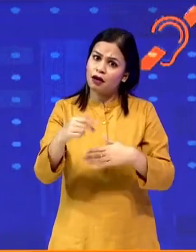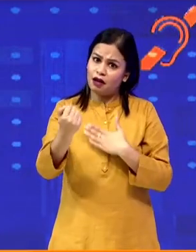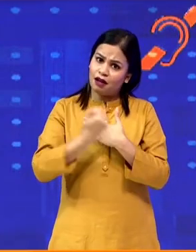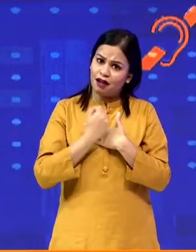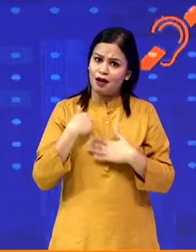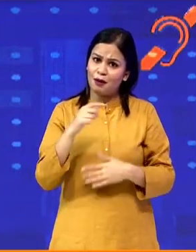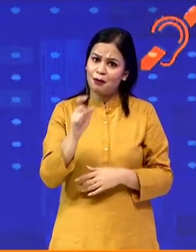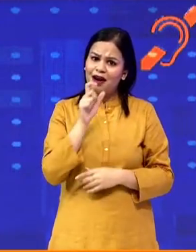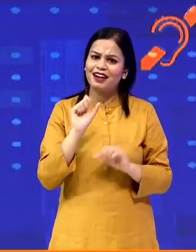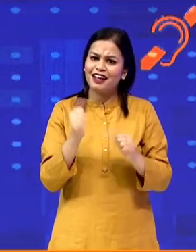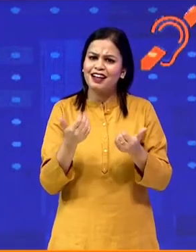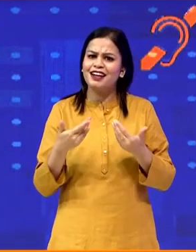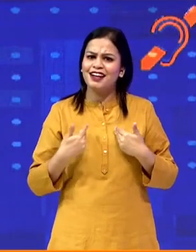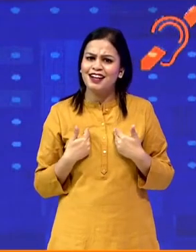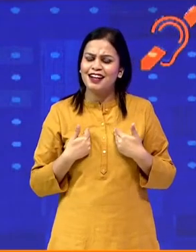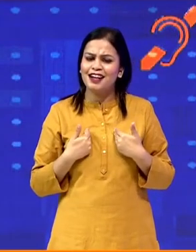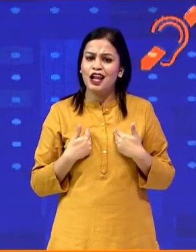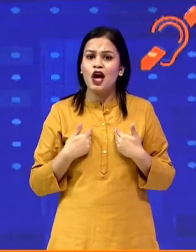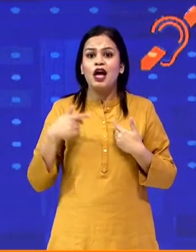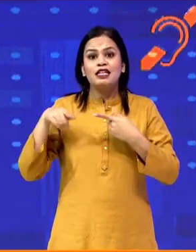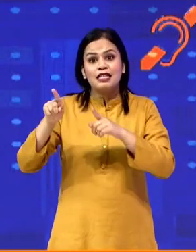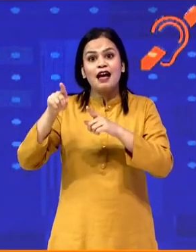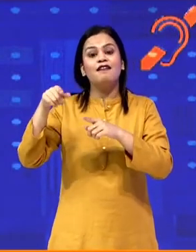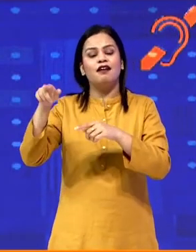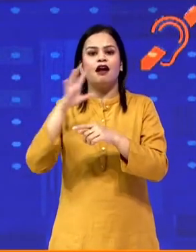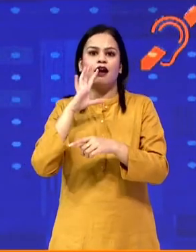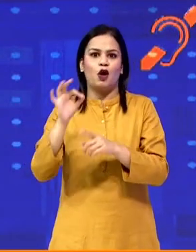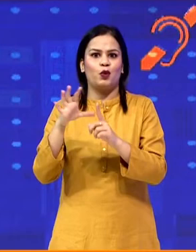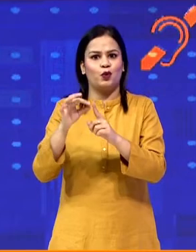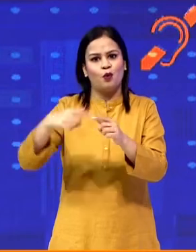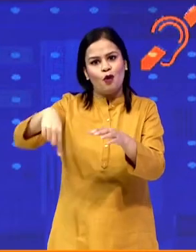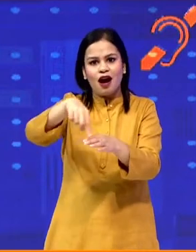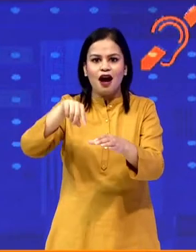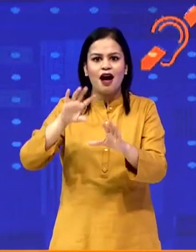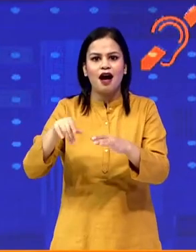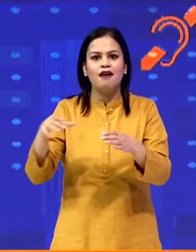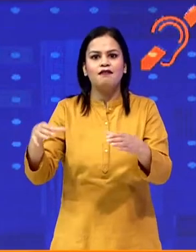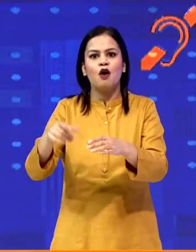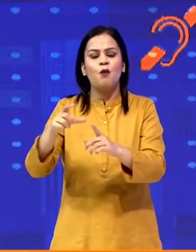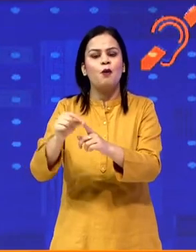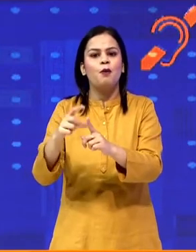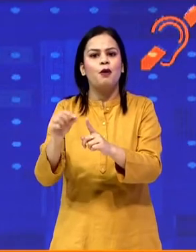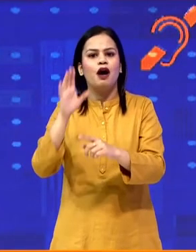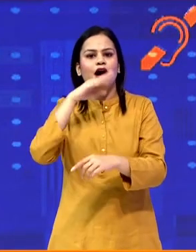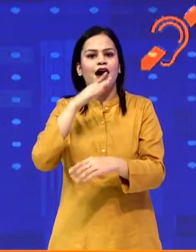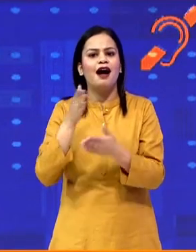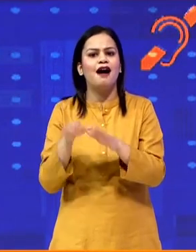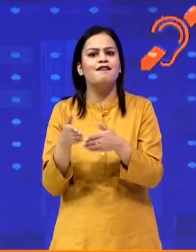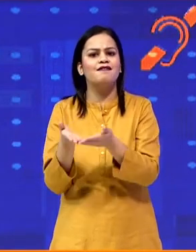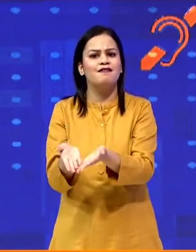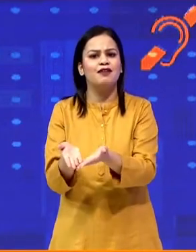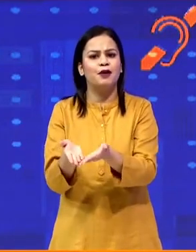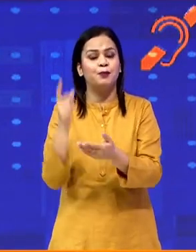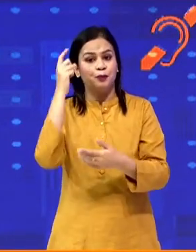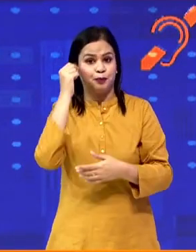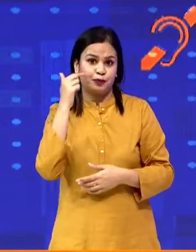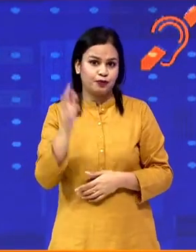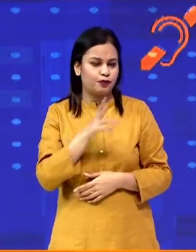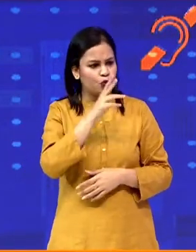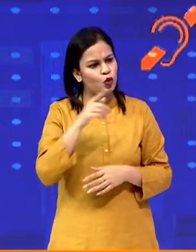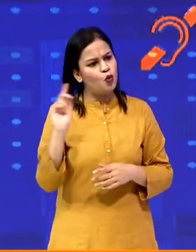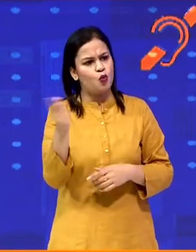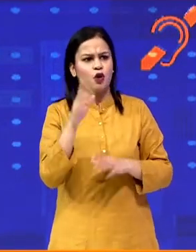और जो अंदर बैठकर तुम कहां कांग्रेस के प्रधान कर रहे हो सब जानते हैं की